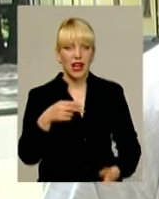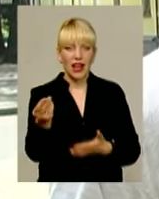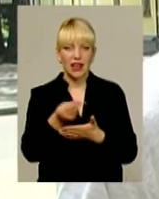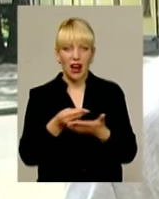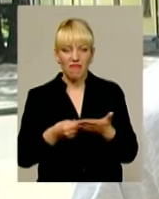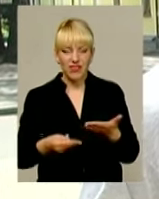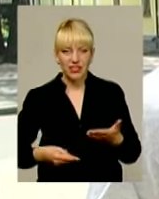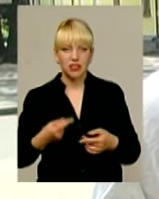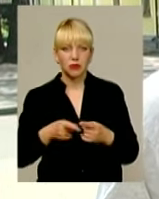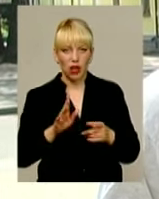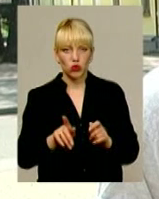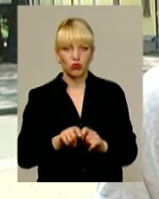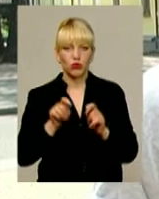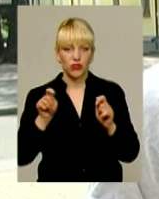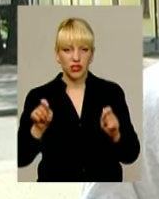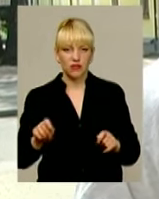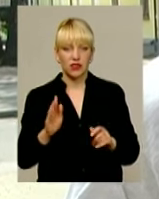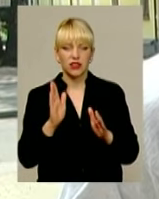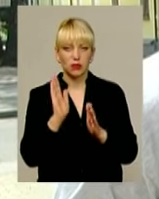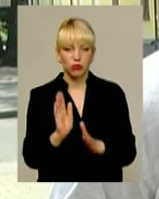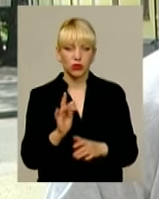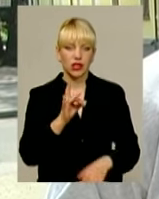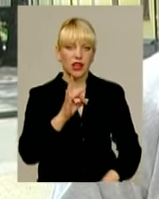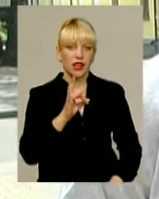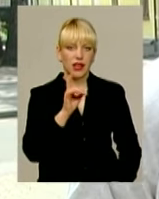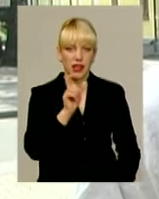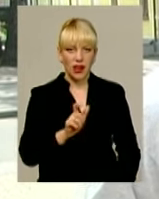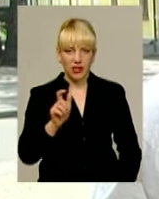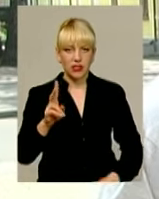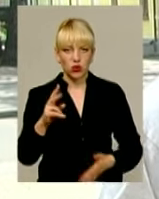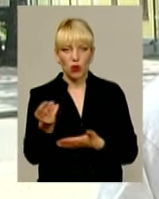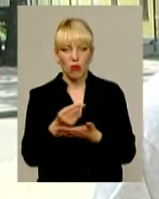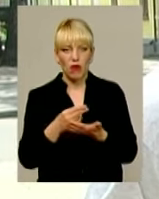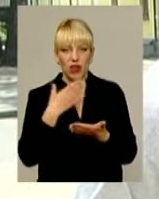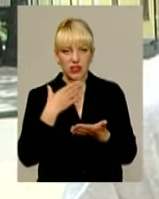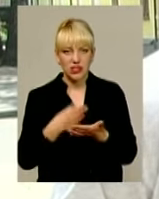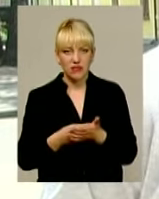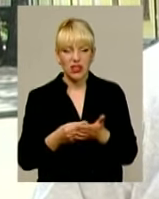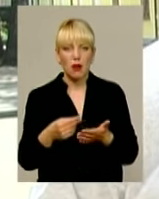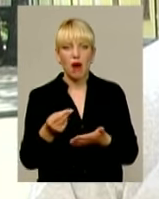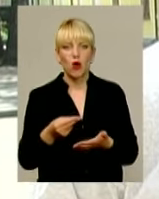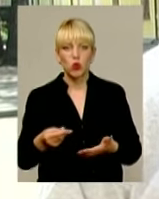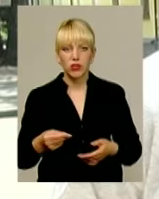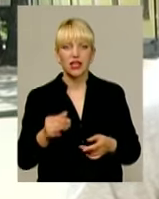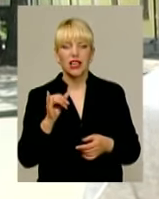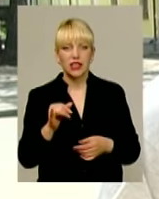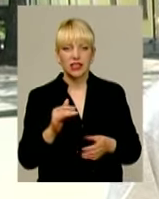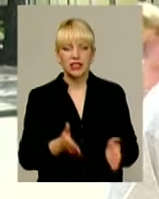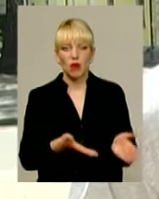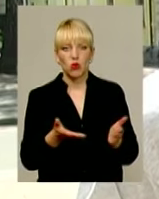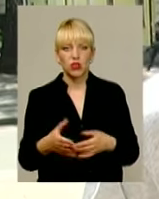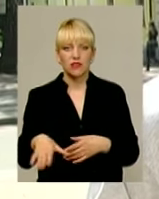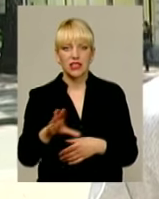Ми також його будемо відкривати, тобто будуть райтери, які будуть малювати свої малюнки. Також вони запрошені з усьої